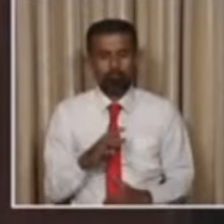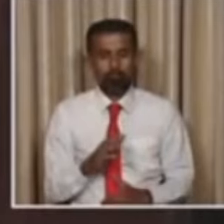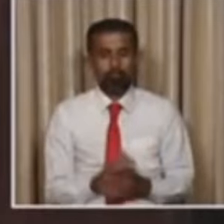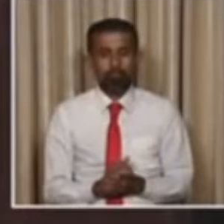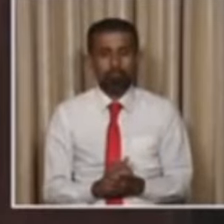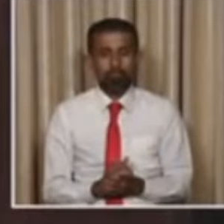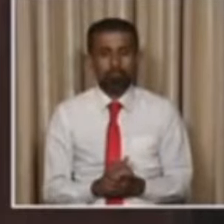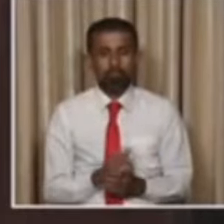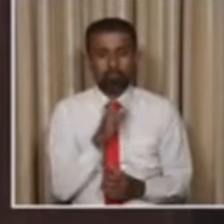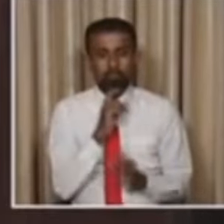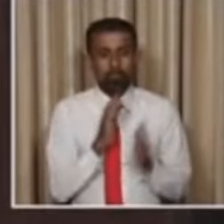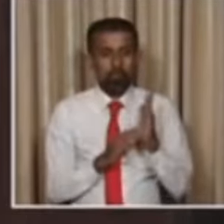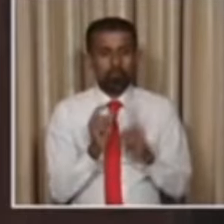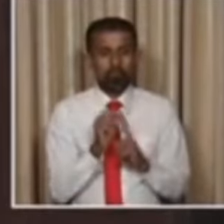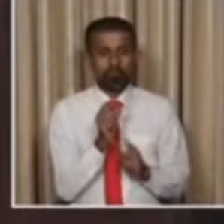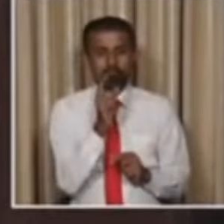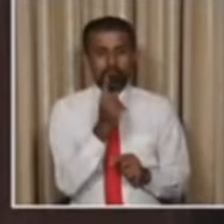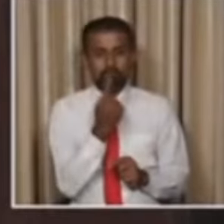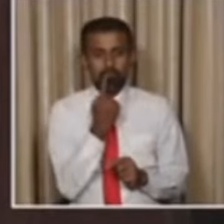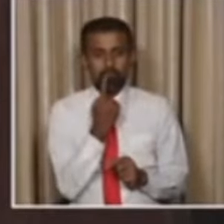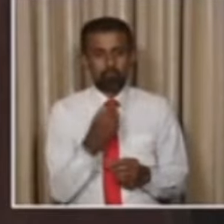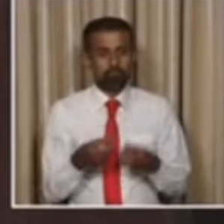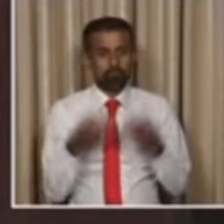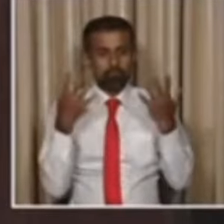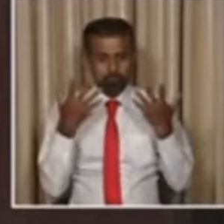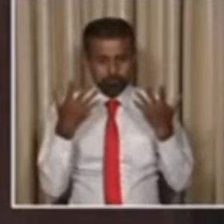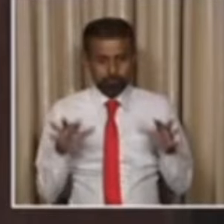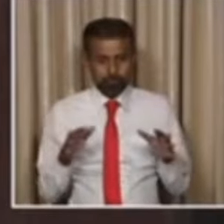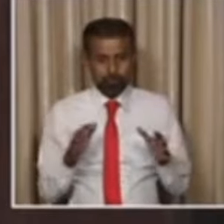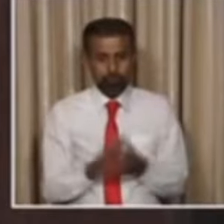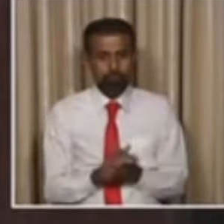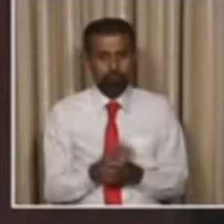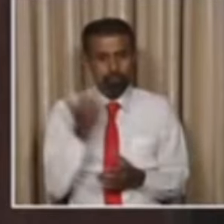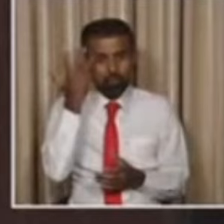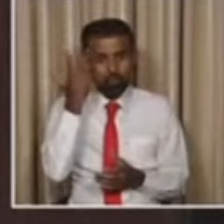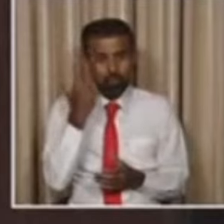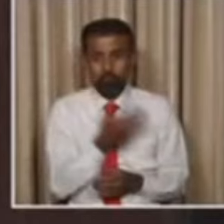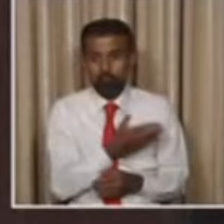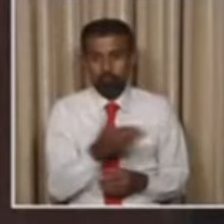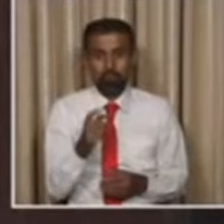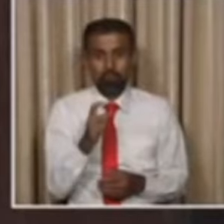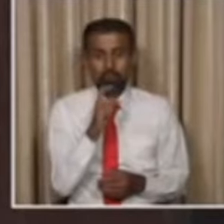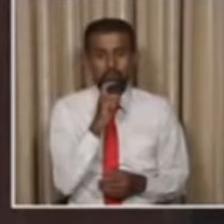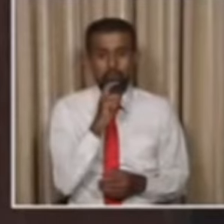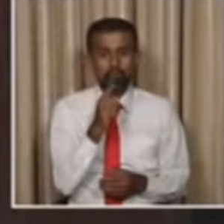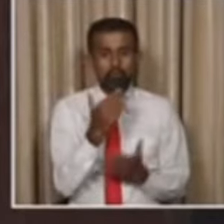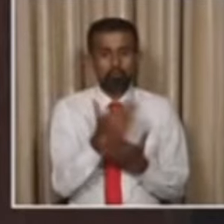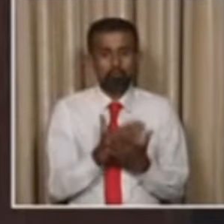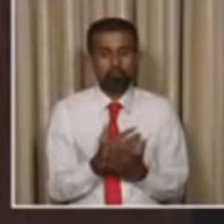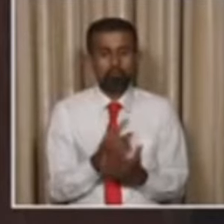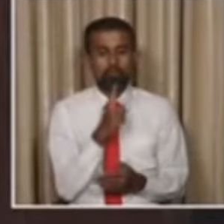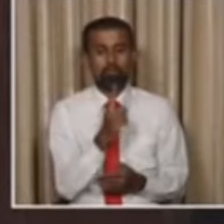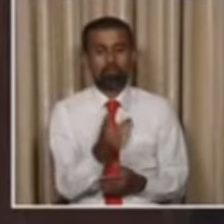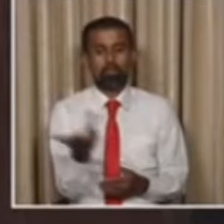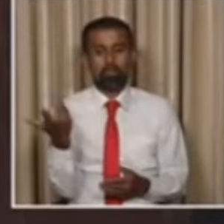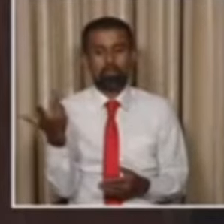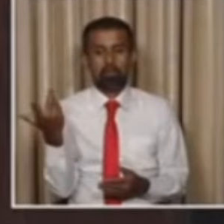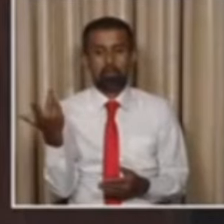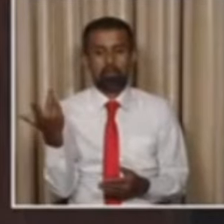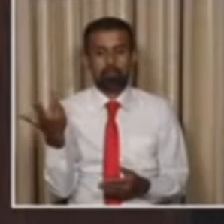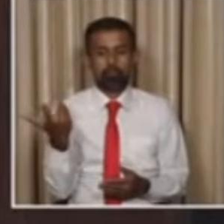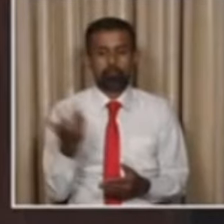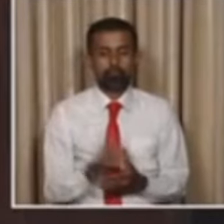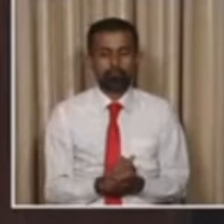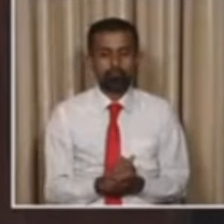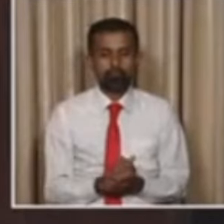අපේ අධිකරණ ඇමතුමා කියනවා මේ ප්‍රහාරය සිද්ධ වෙලා දවස් ගණනාවක් යනකම් අධිකරණයට කරුණු වාර්තා කරලා නැහැ කියලා. හැබැයි මේකේ මම